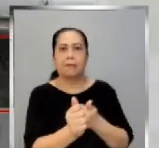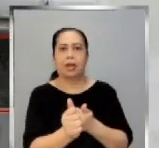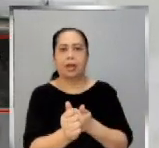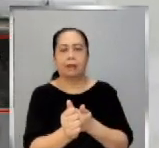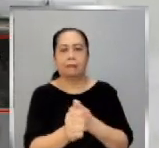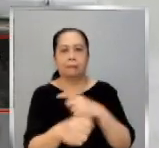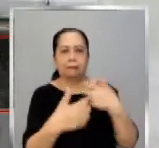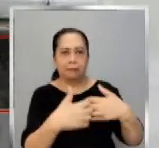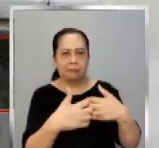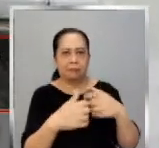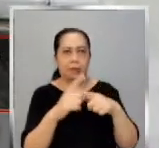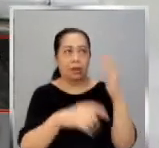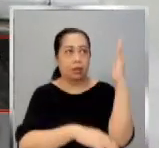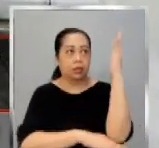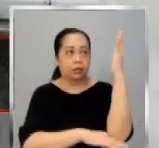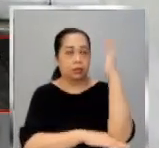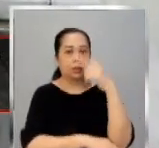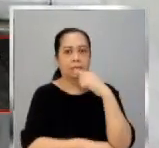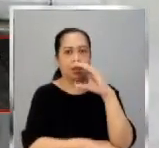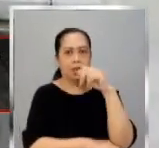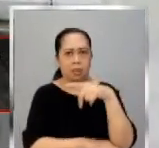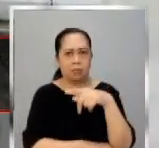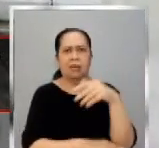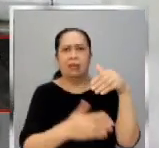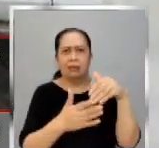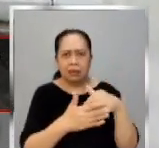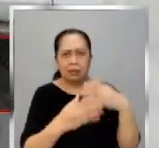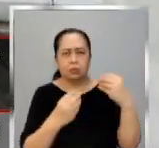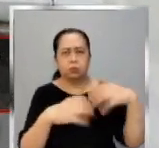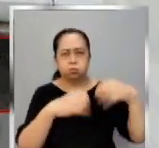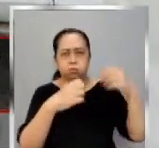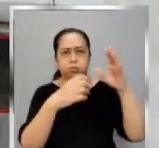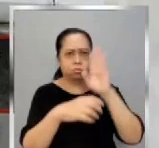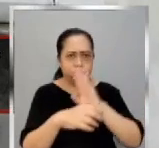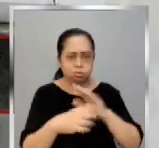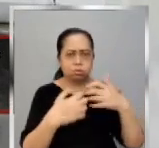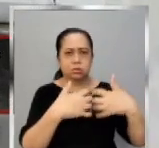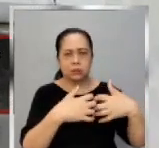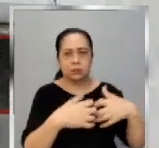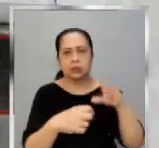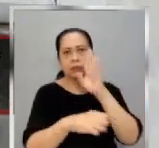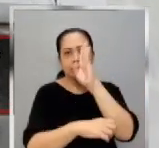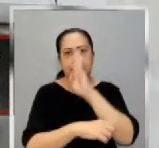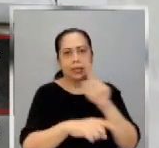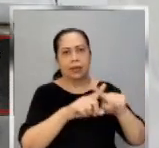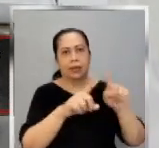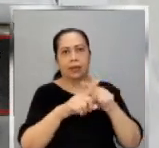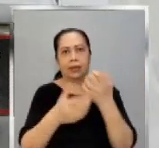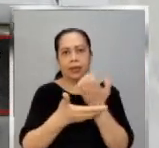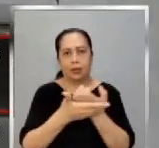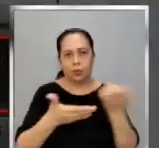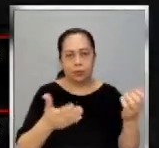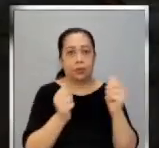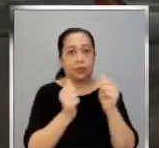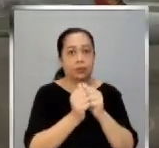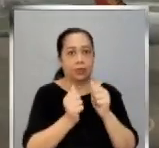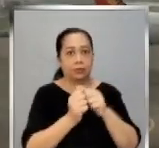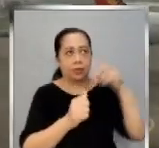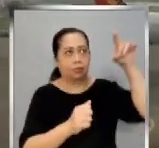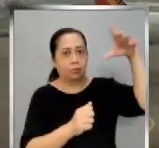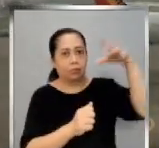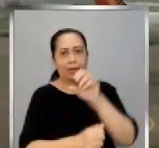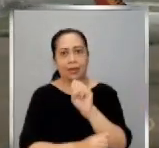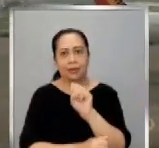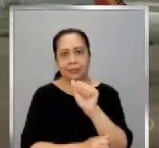bandang tanghali, sabi ng CAAP, ay nag-power surge ang UPS, kaya nasira ang ibang equipment kabilang ang mga satellite.